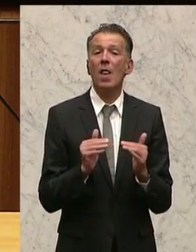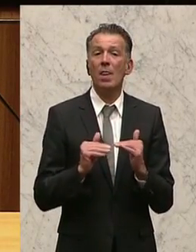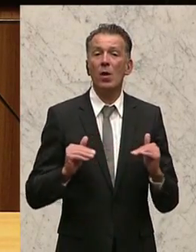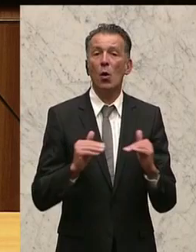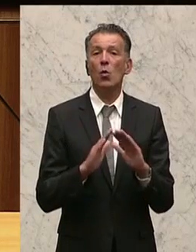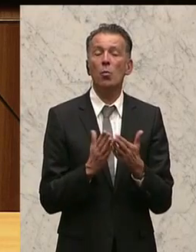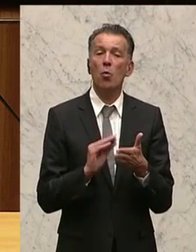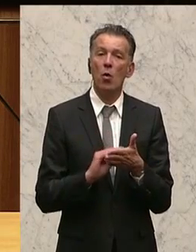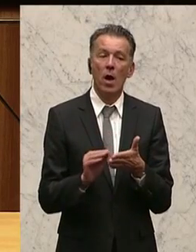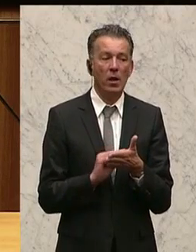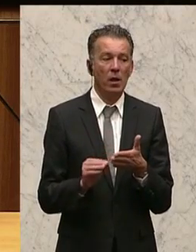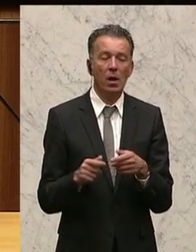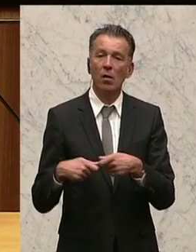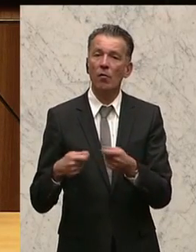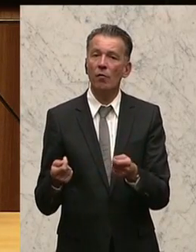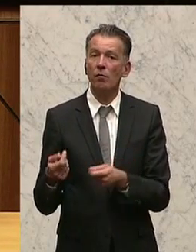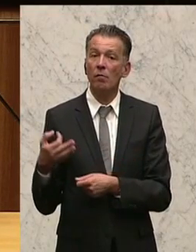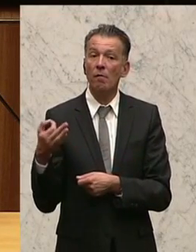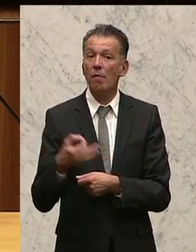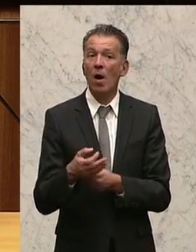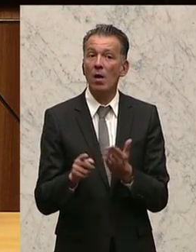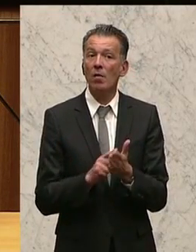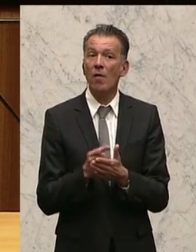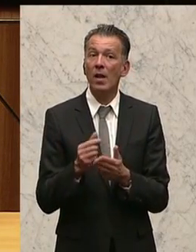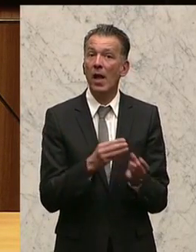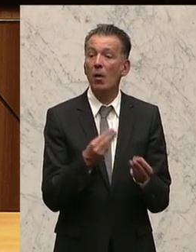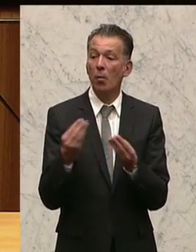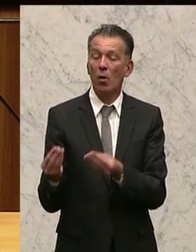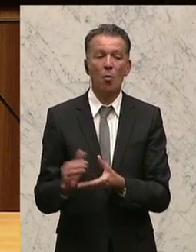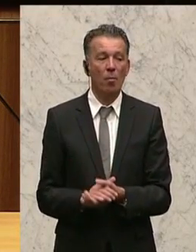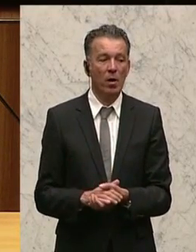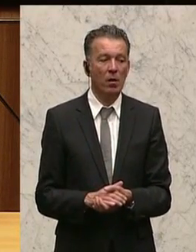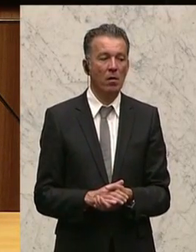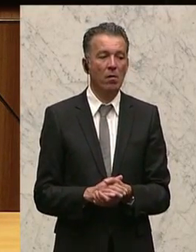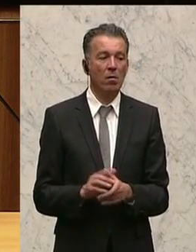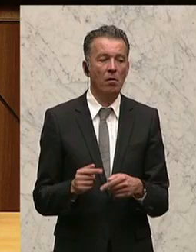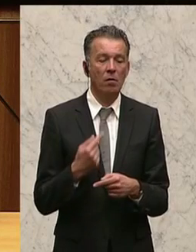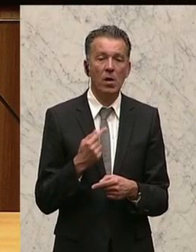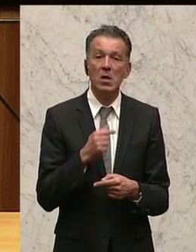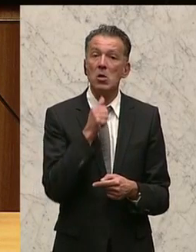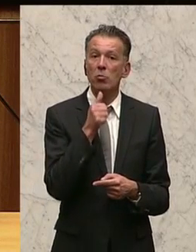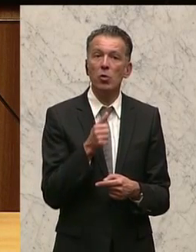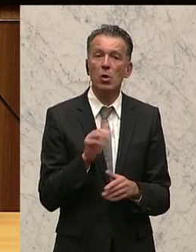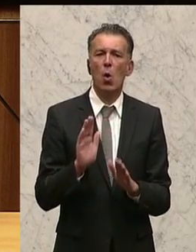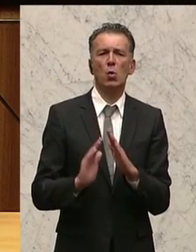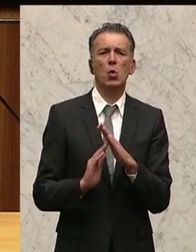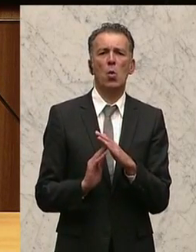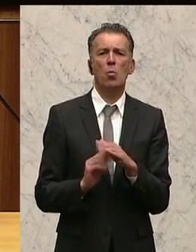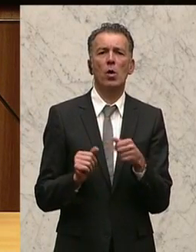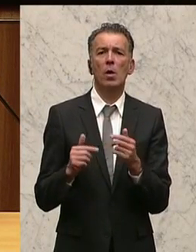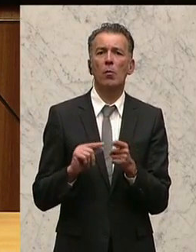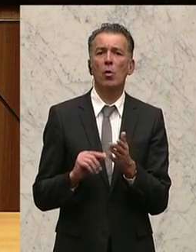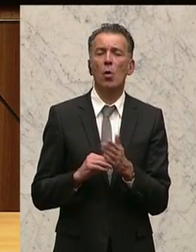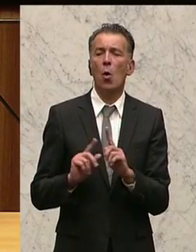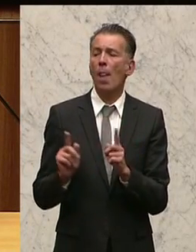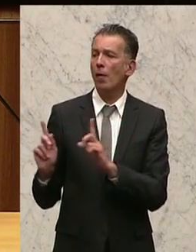Grundbuch eingetragen und der Verkäufer fragt, naja, wann bekomme ich denn endlich das Geld und wir dürfen dann nicht sagen, ja, aber halt, es gibt da noch jemanden, der